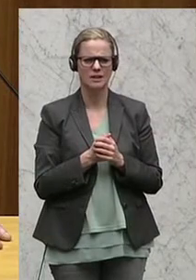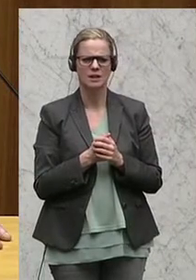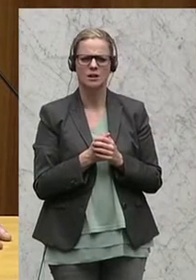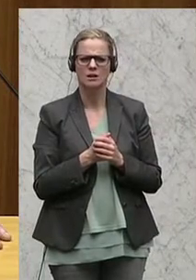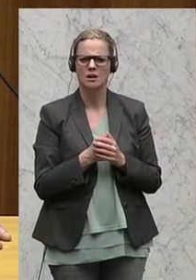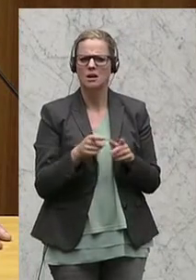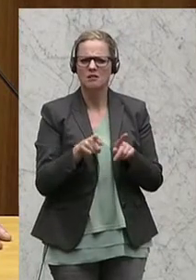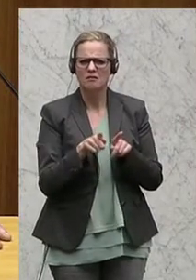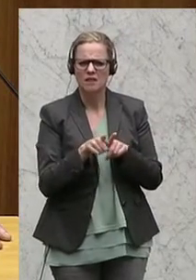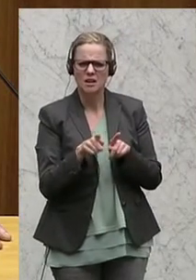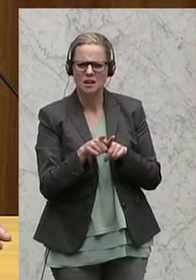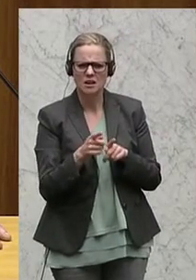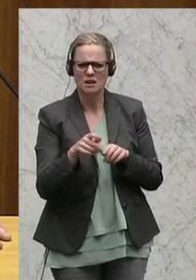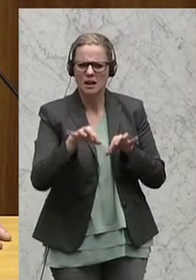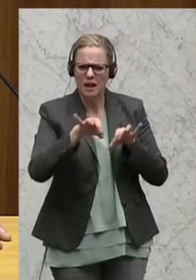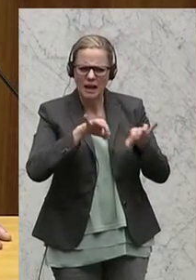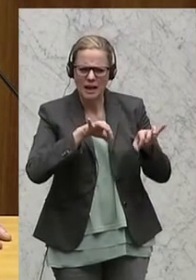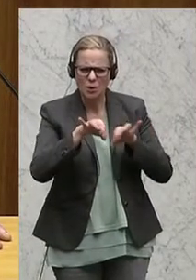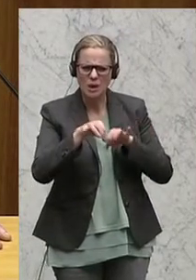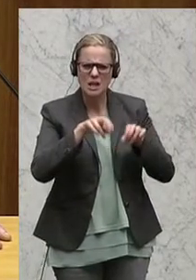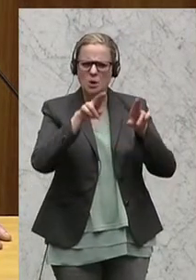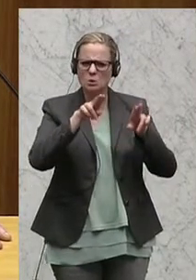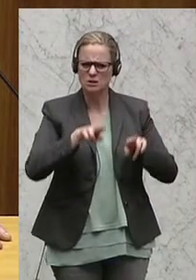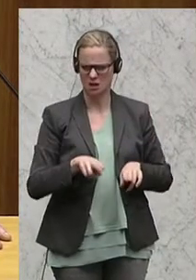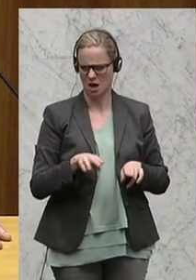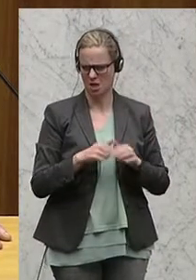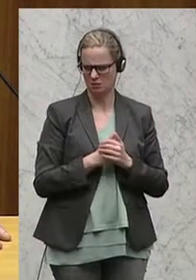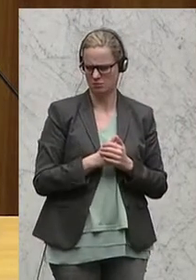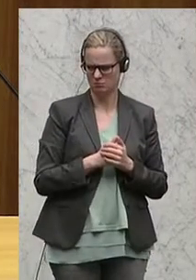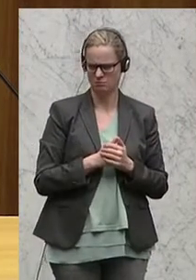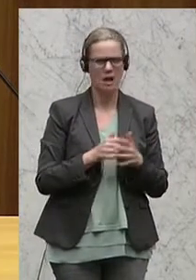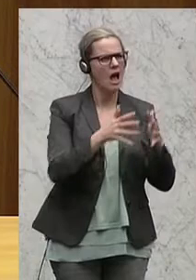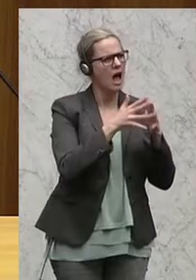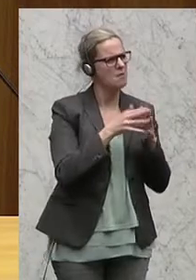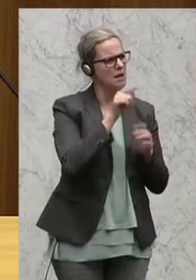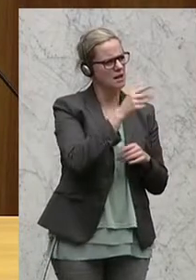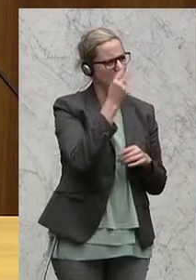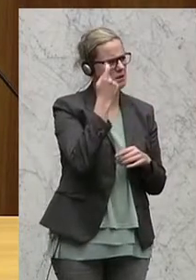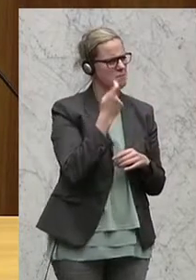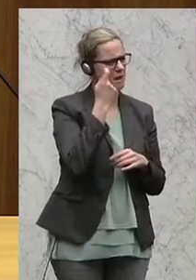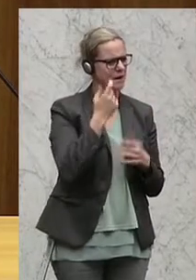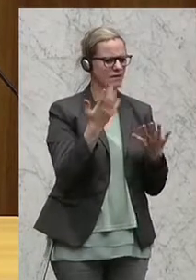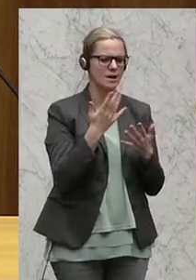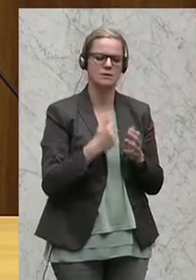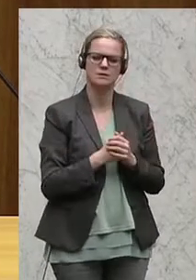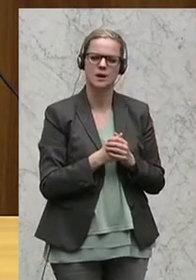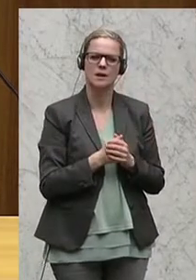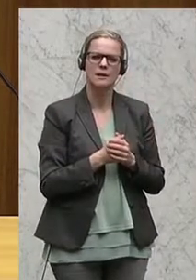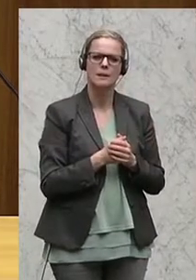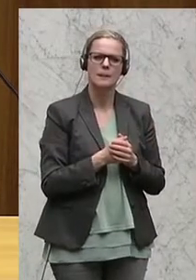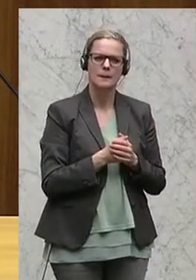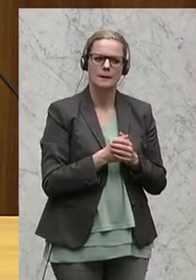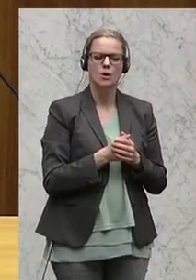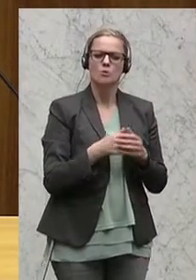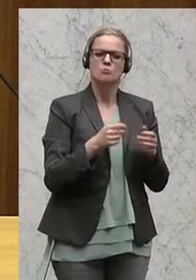Regulatory Issues, den Regulierungsrat. Die Amerikaner verstehen darunter, ich zitiere, eine Form der Beschlussfassung,